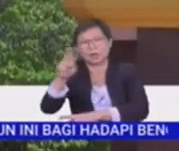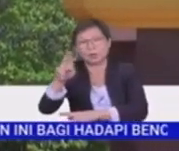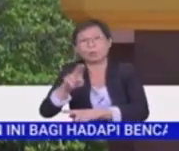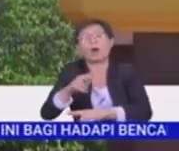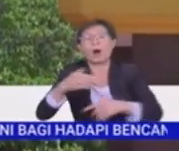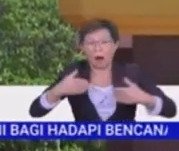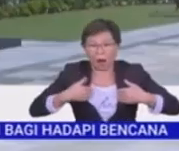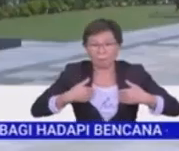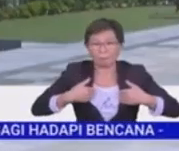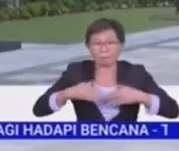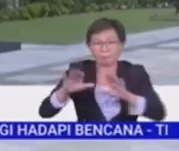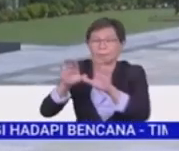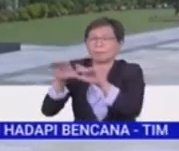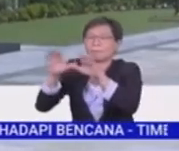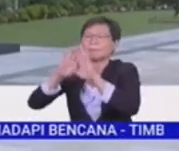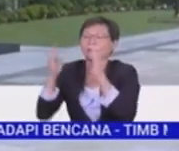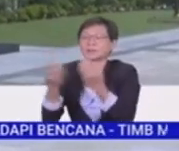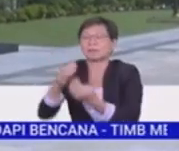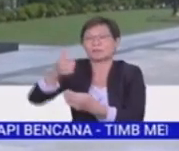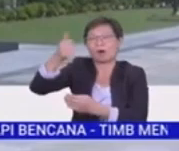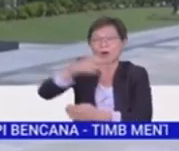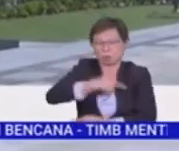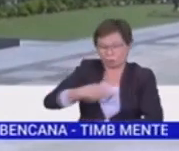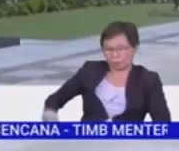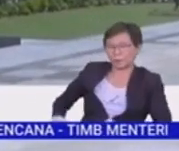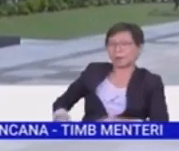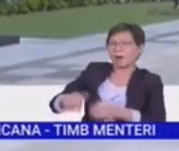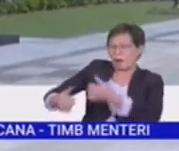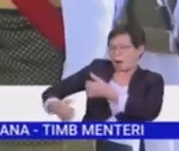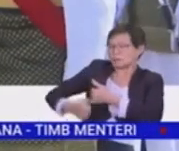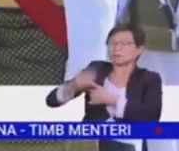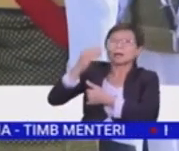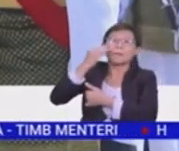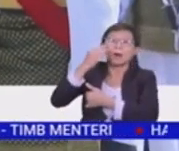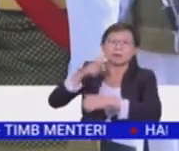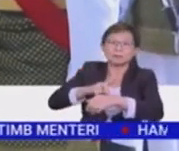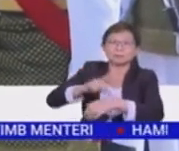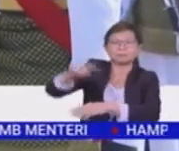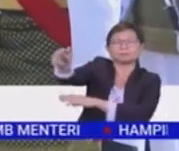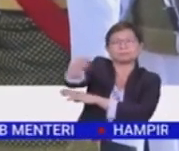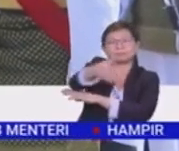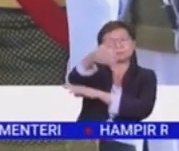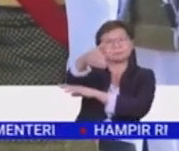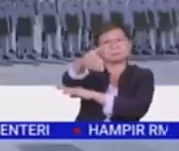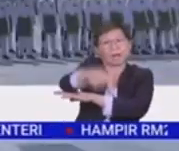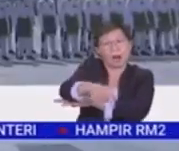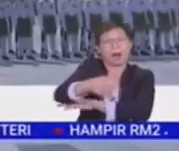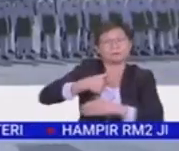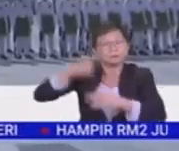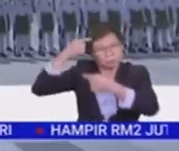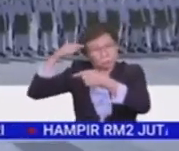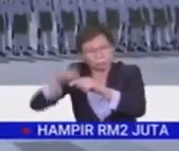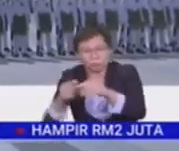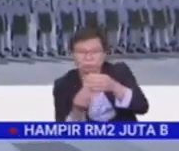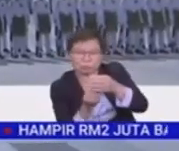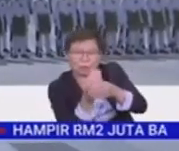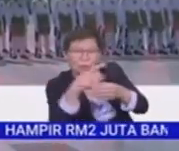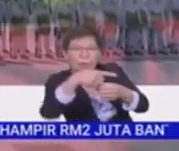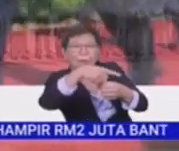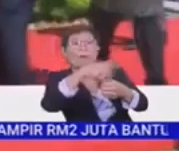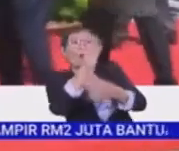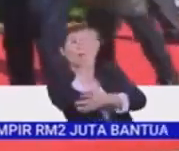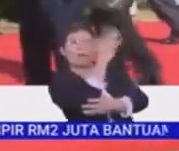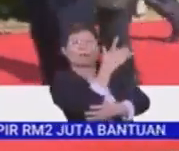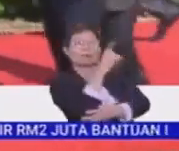diwarisi oleh PT Len pertama rejimen Askar Melayu diraja di dataran utama baginya turun berkenaan menanam pokok C di